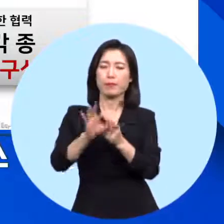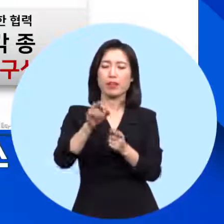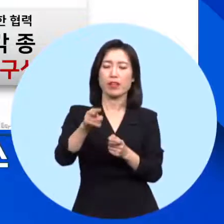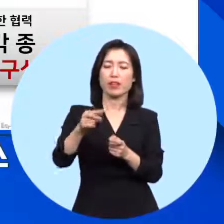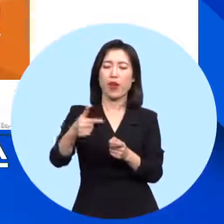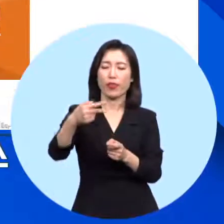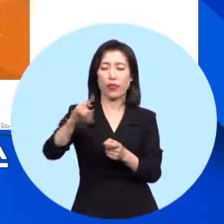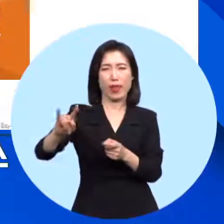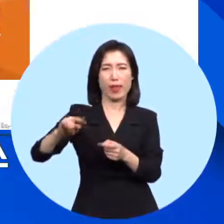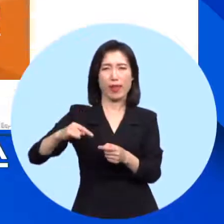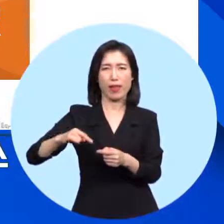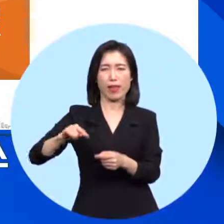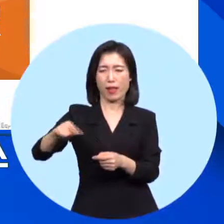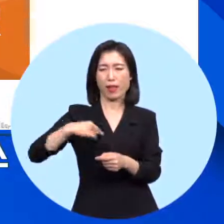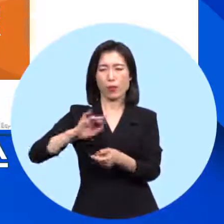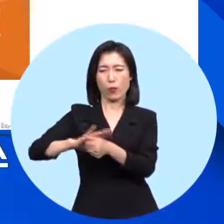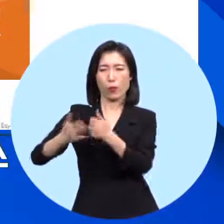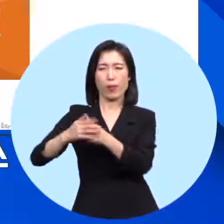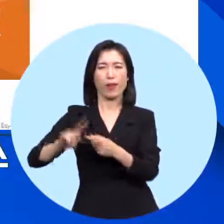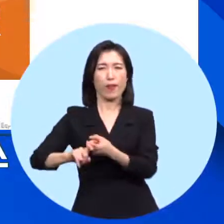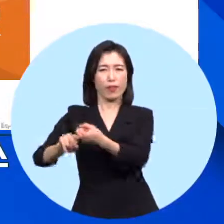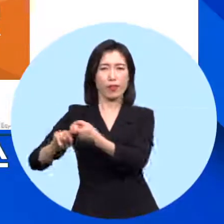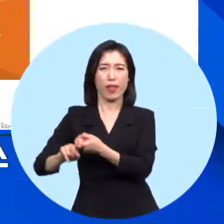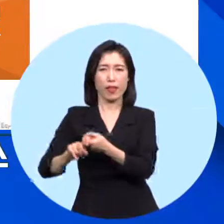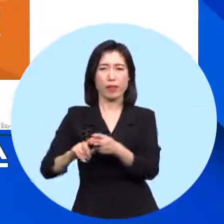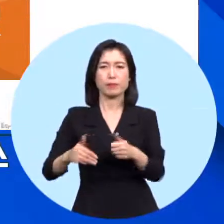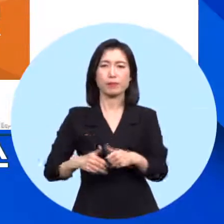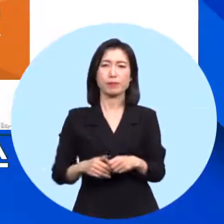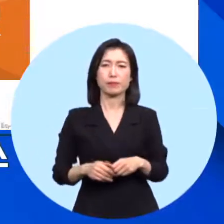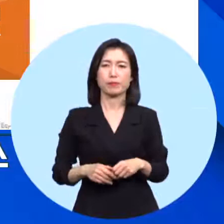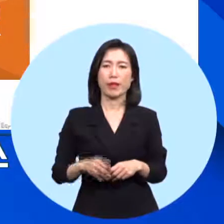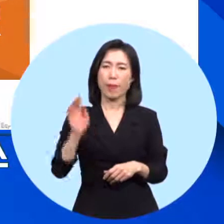들면 지속가능발전 지방정부협의회,